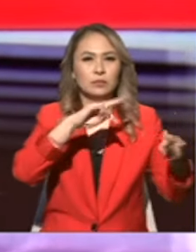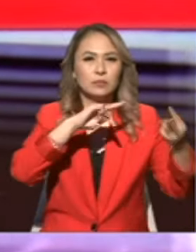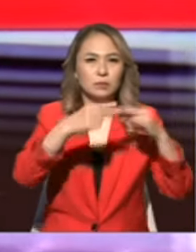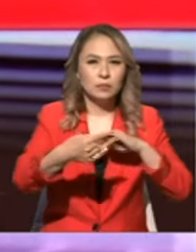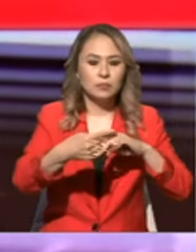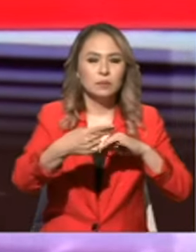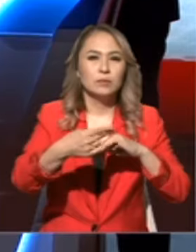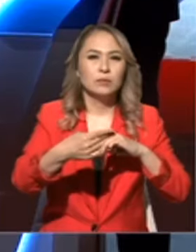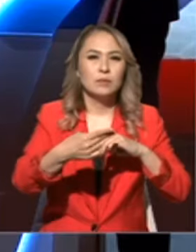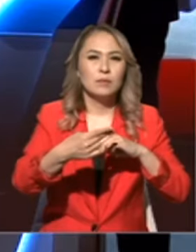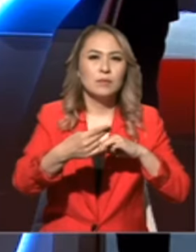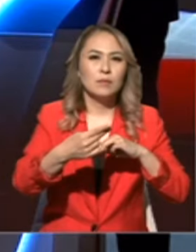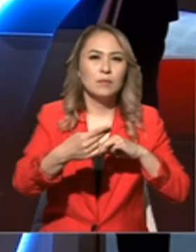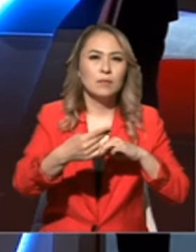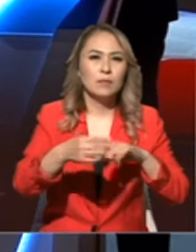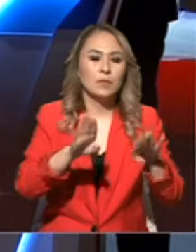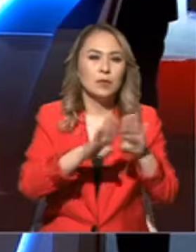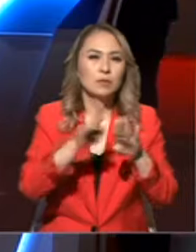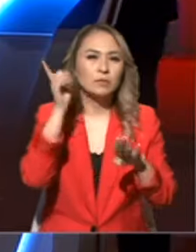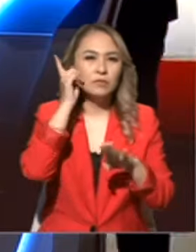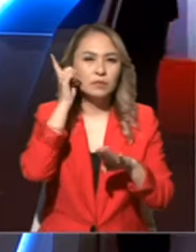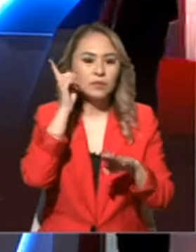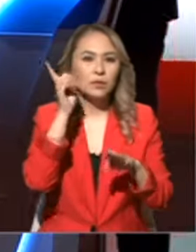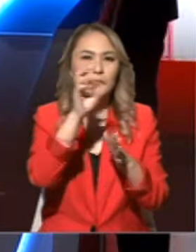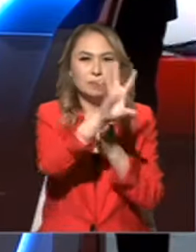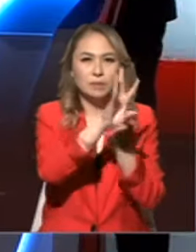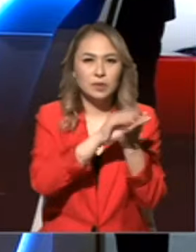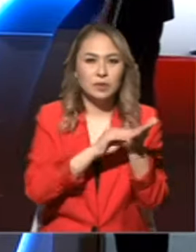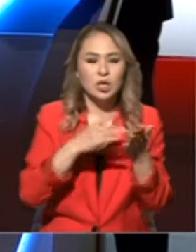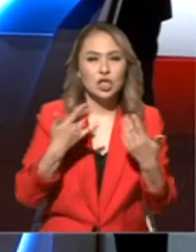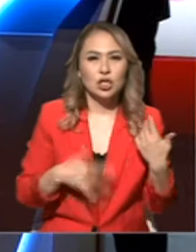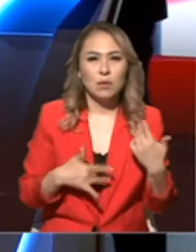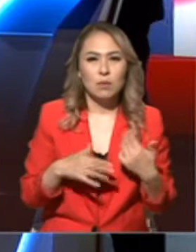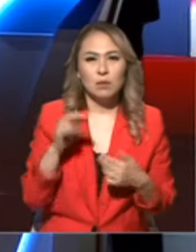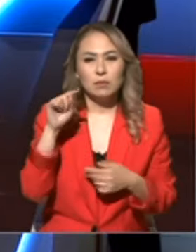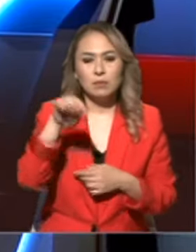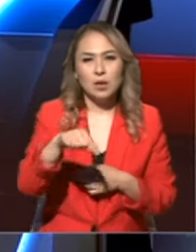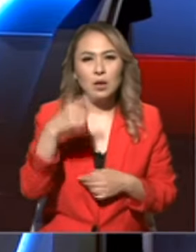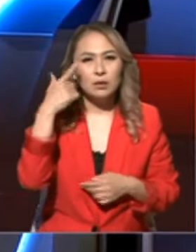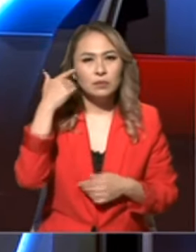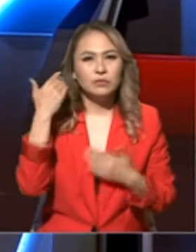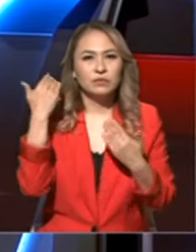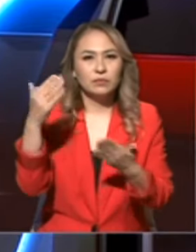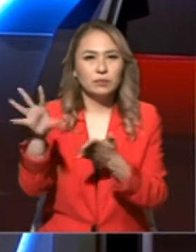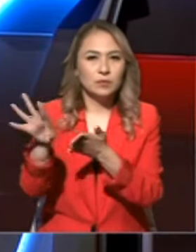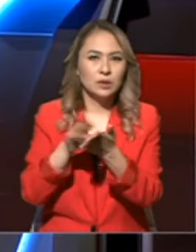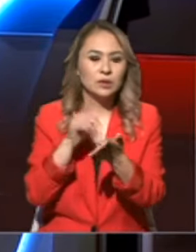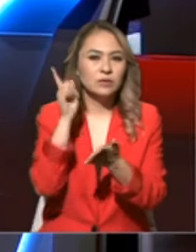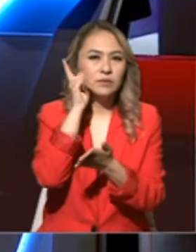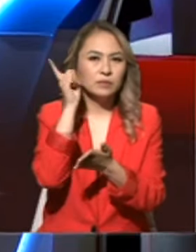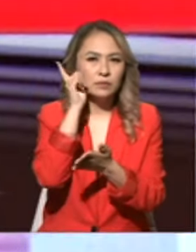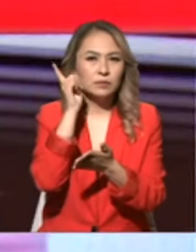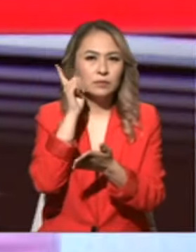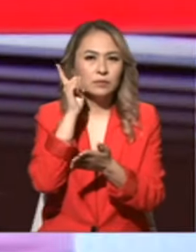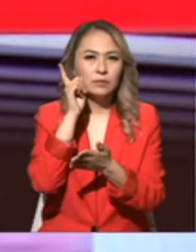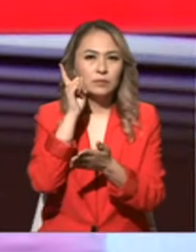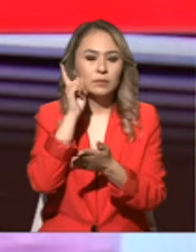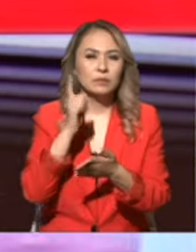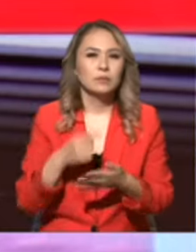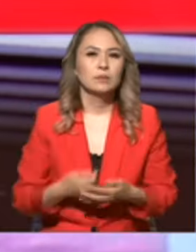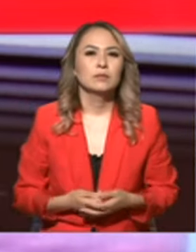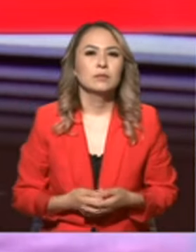шықты. Ол жақтың телефонына көшті. Содан кейін Жамбыл облысына өткен кезде Қырғызстанмен шекара. Қырғызстанның ұялы байланыс операторына көшті. Мен сол жерде айтып тұрған